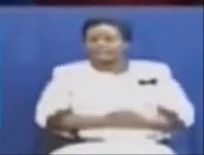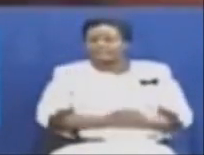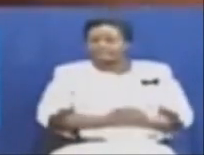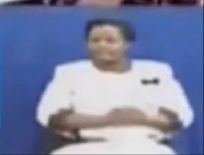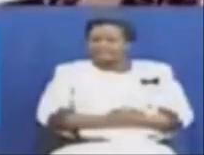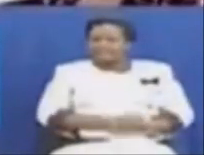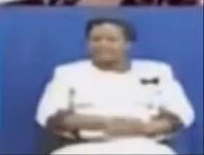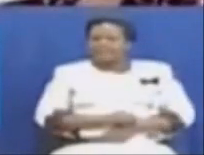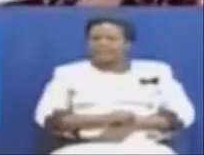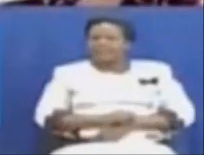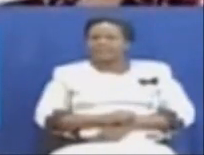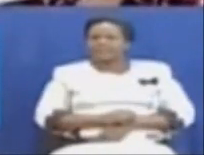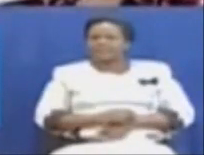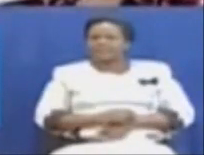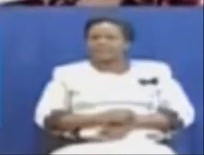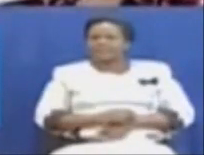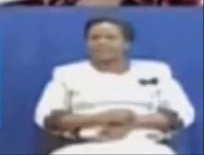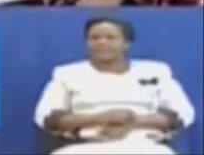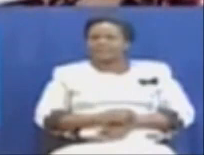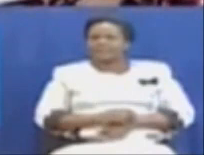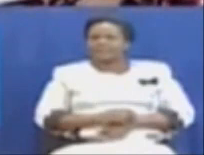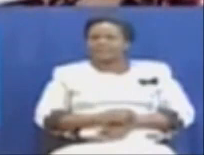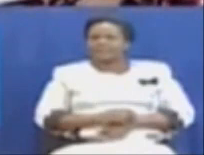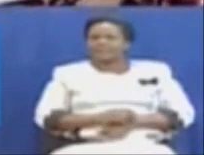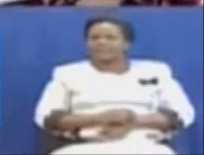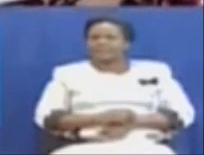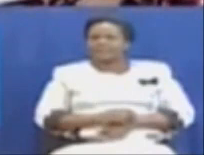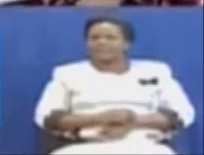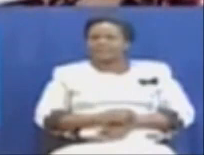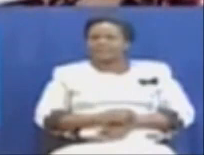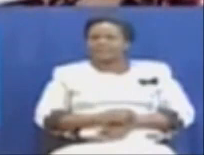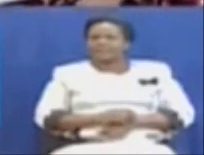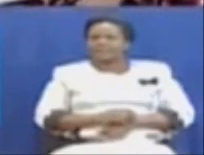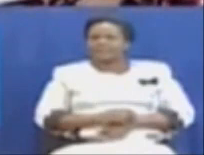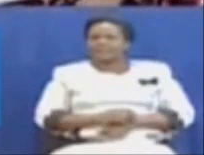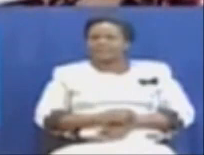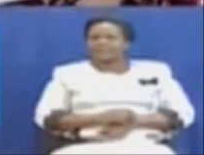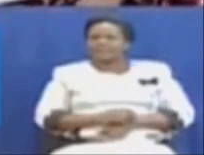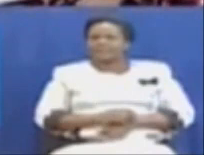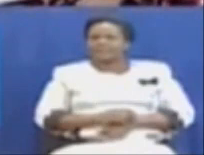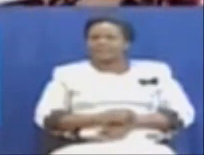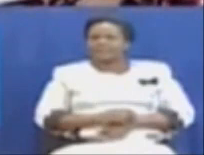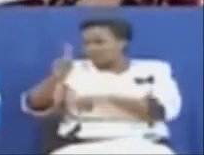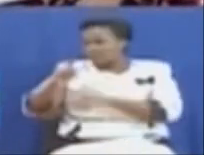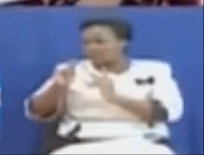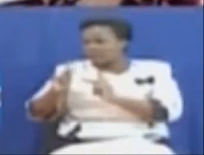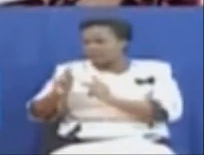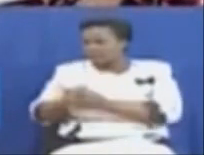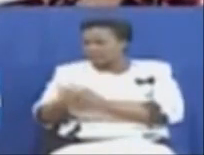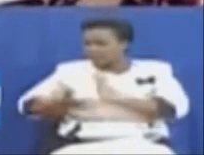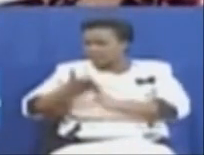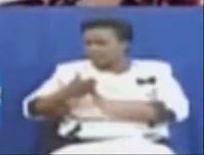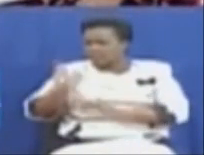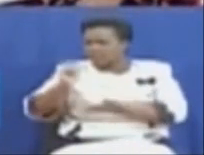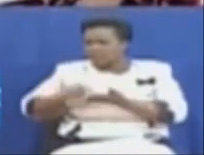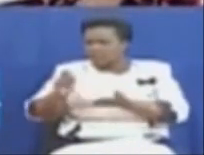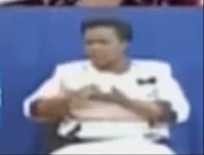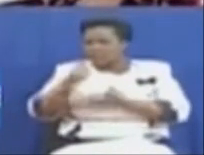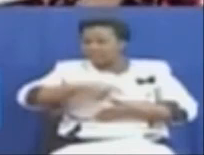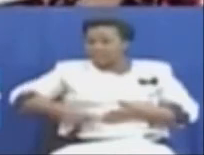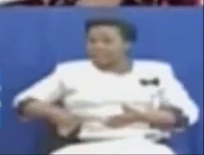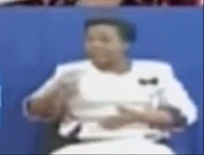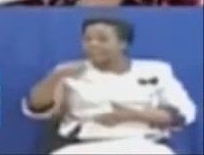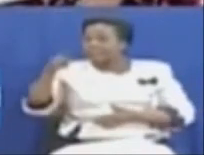tunapeleka umeme. Kwa hiyo wananchi wawe na matumaini na wajiandae sasa kutumia fursa ya kuwa na umeme kwenye maeneo yao kwa ajili ya kuendesha